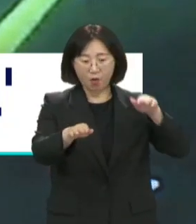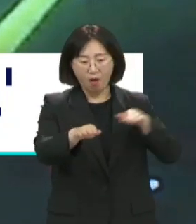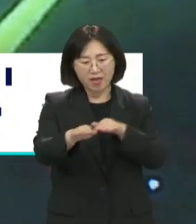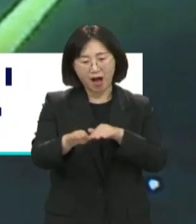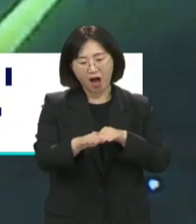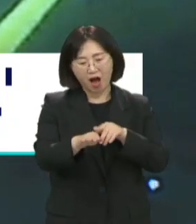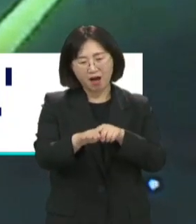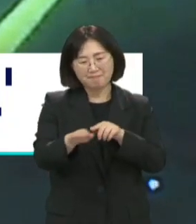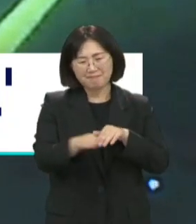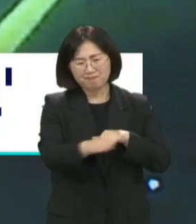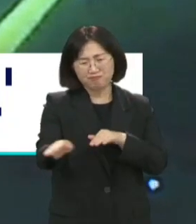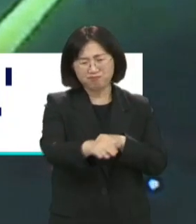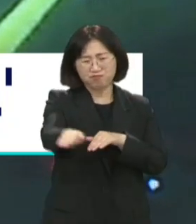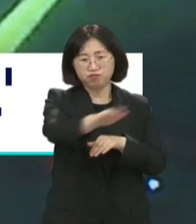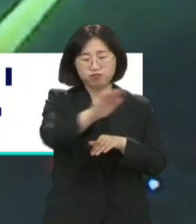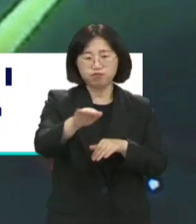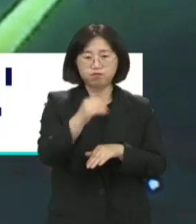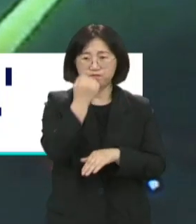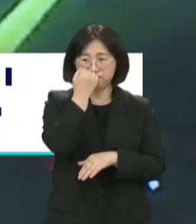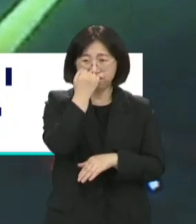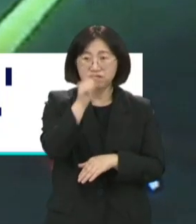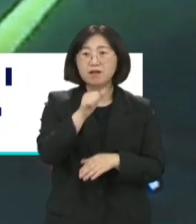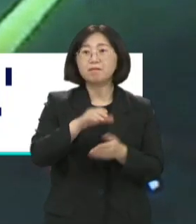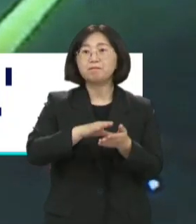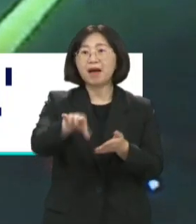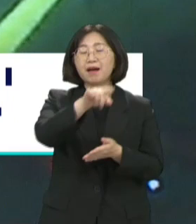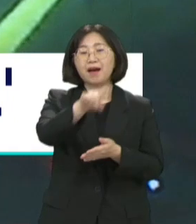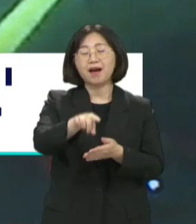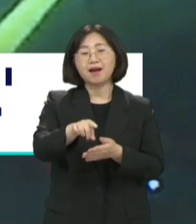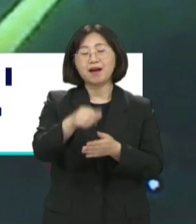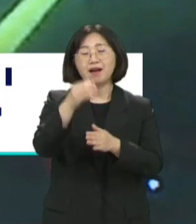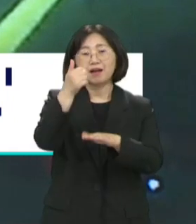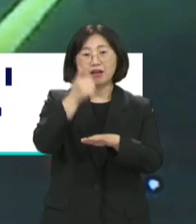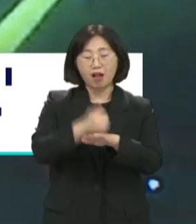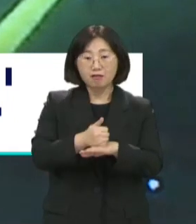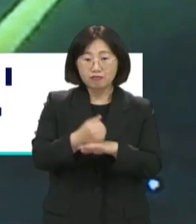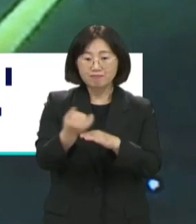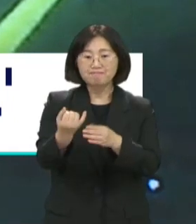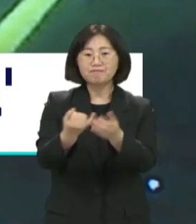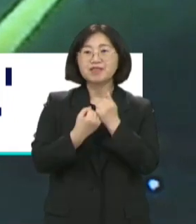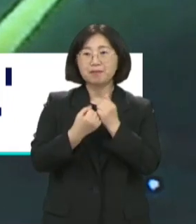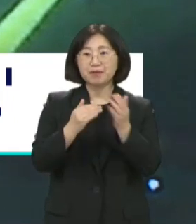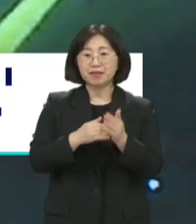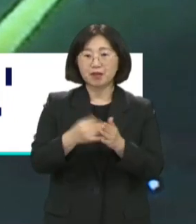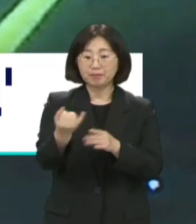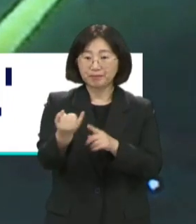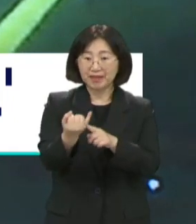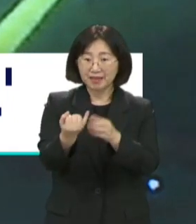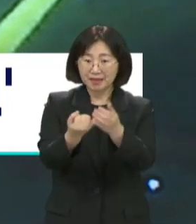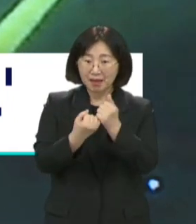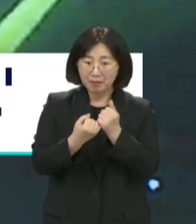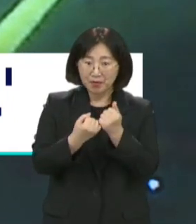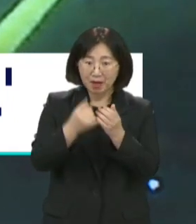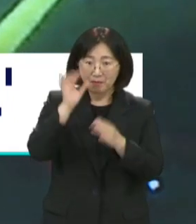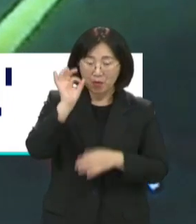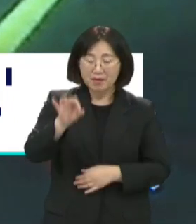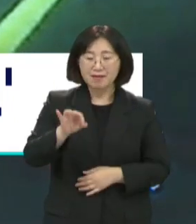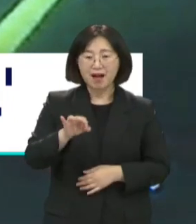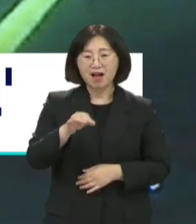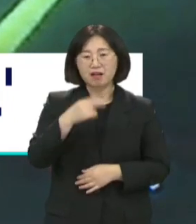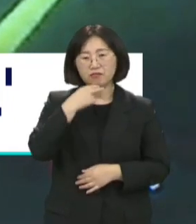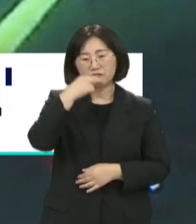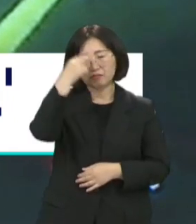운전을 벌리다 붙잡혀서 결국 검찰에 넘겨졌습니다 그런데이 운전자는 체포될 때 미 몸을 가누기 어려울